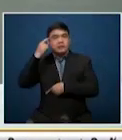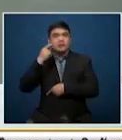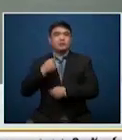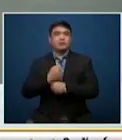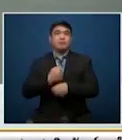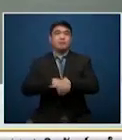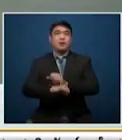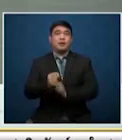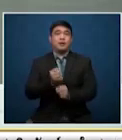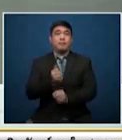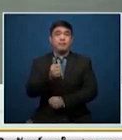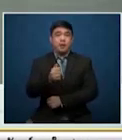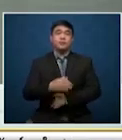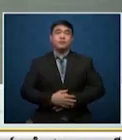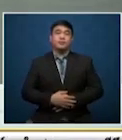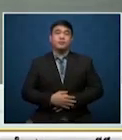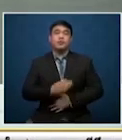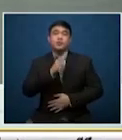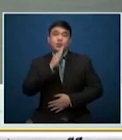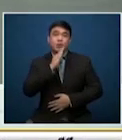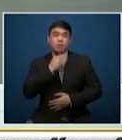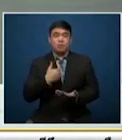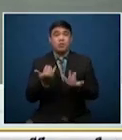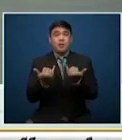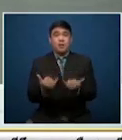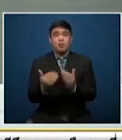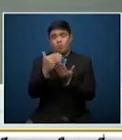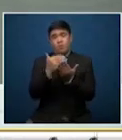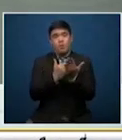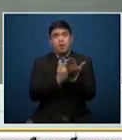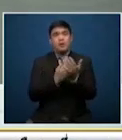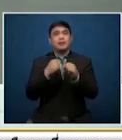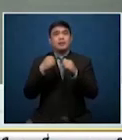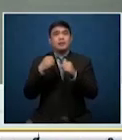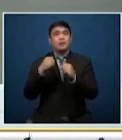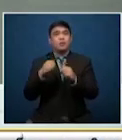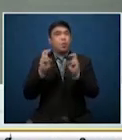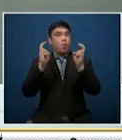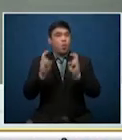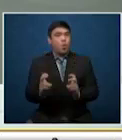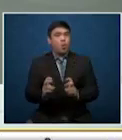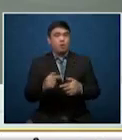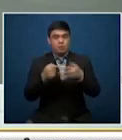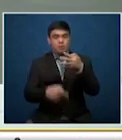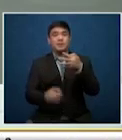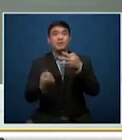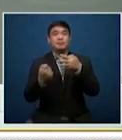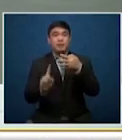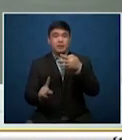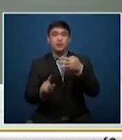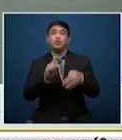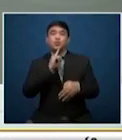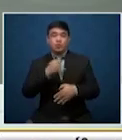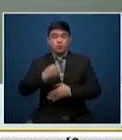แต่ว่าในที่สุดพอลงมติกันครับคุณผู้ชมครับนะก็อย่างป้ายที่คุณผู้ชมเห็นขึ้นมาสักครู่นี้นะครับมติของที่ประชุมเนี่ย